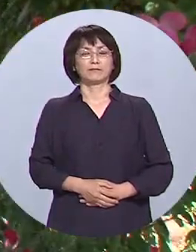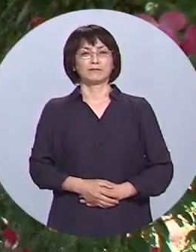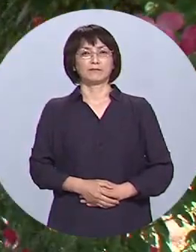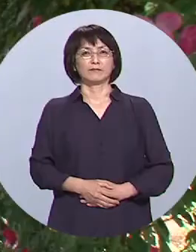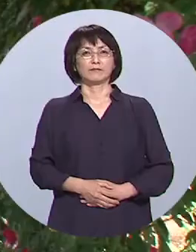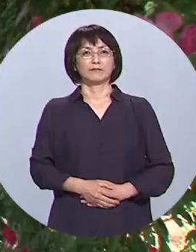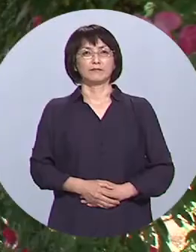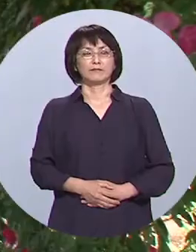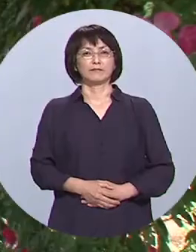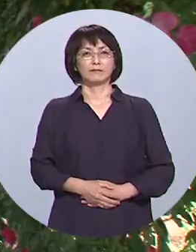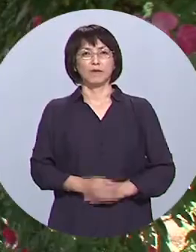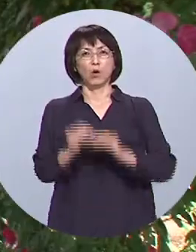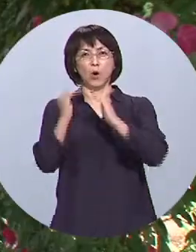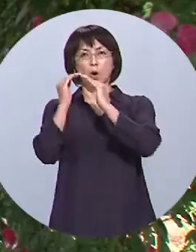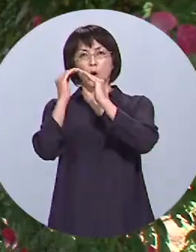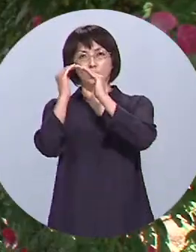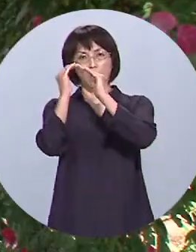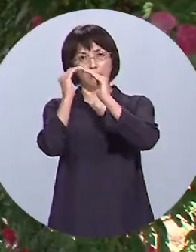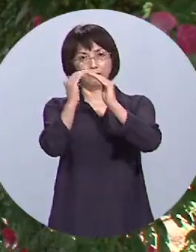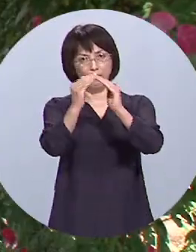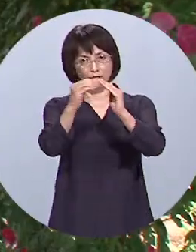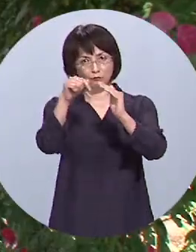さてトンネルの中は、